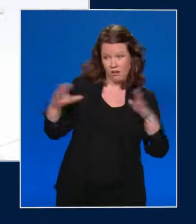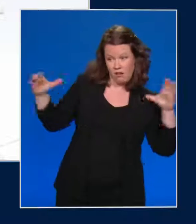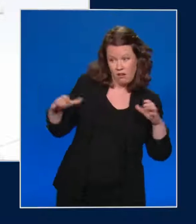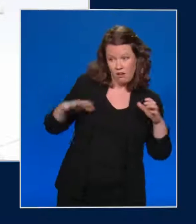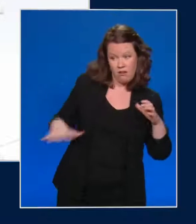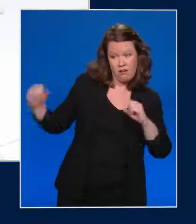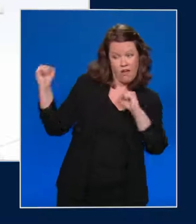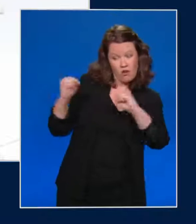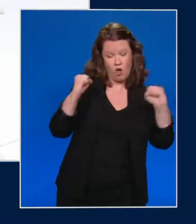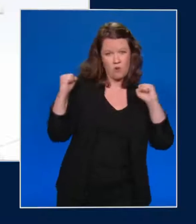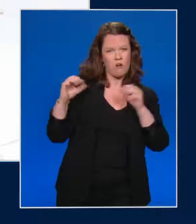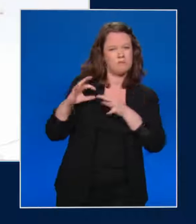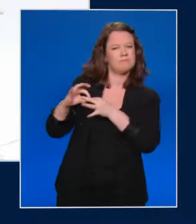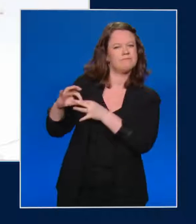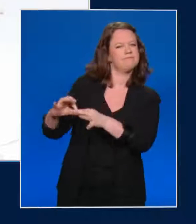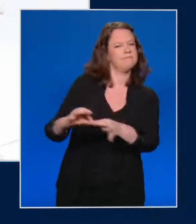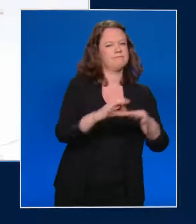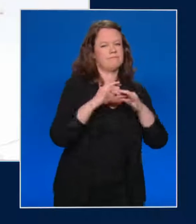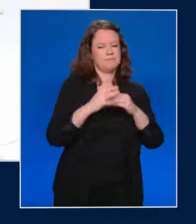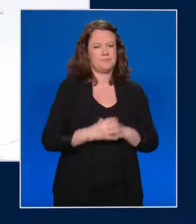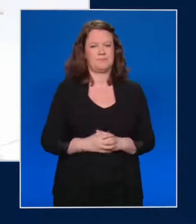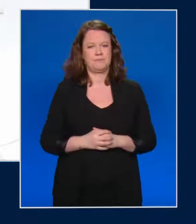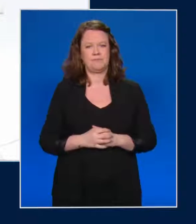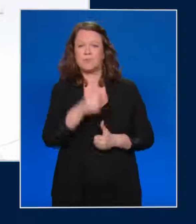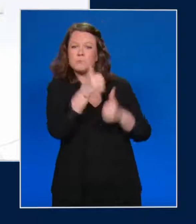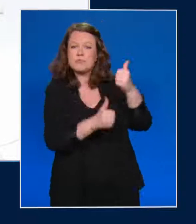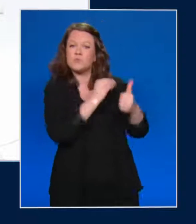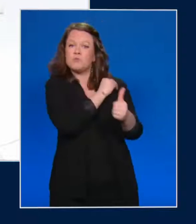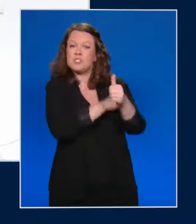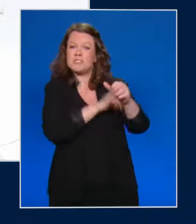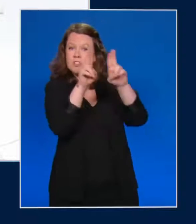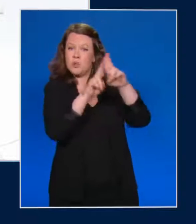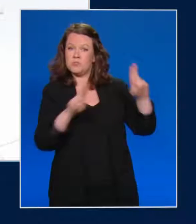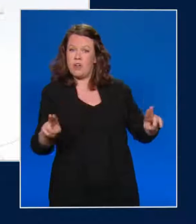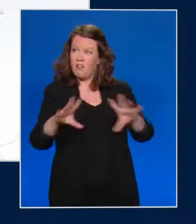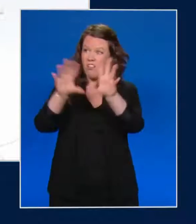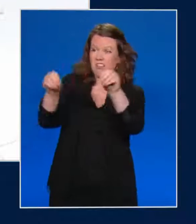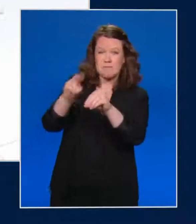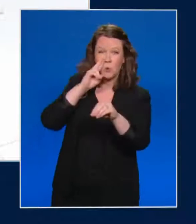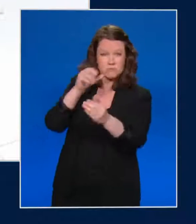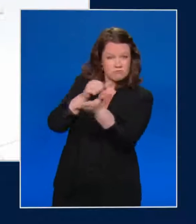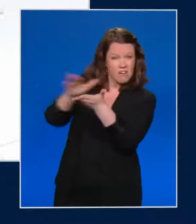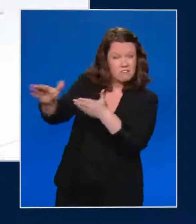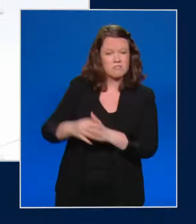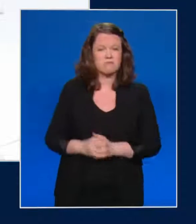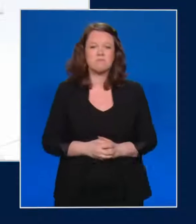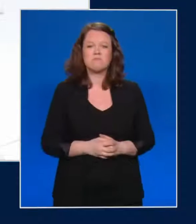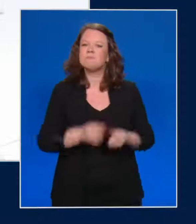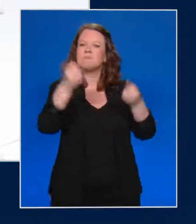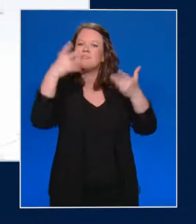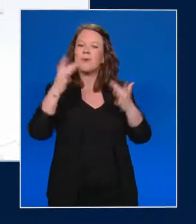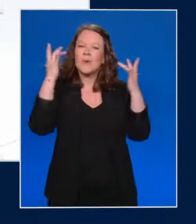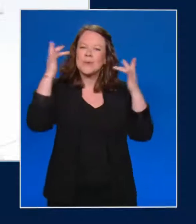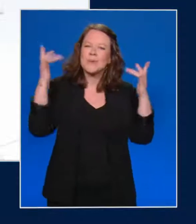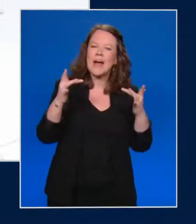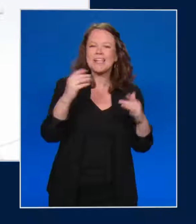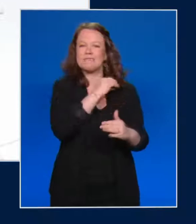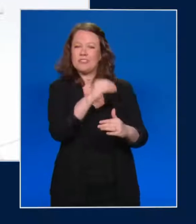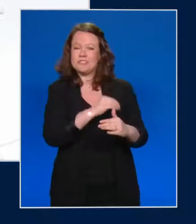les équipes sportives de russie ont été exclus des grandes compétitions internationales et nombre de grands événements sportifs et culturels